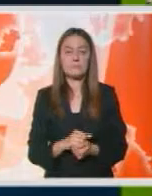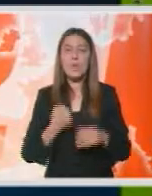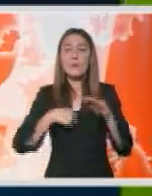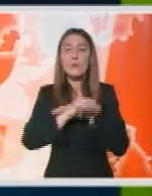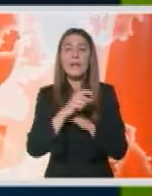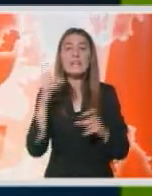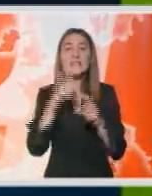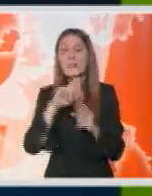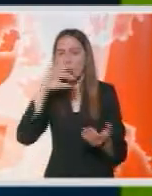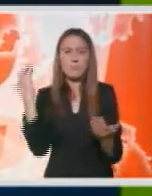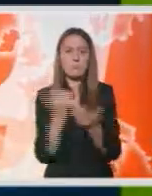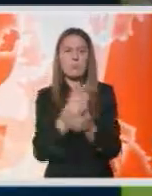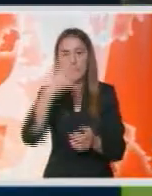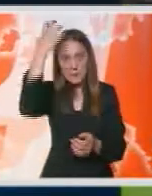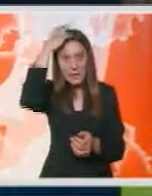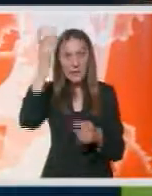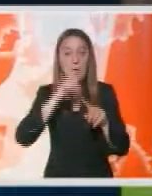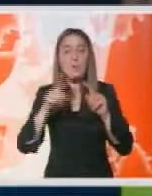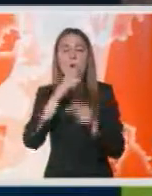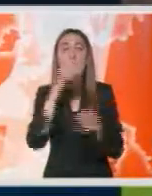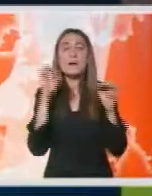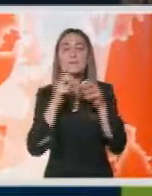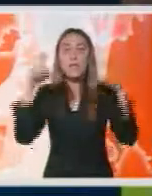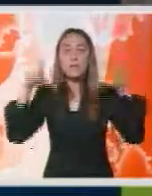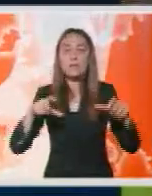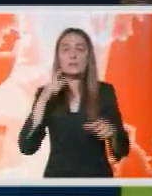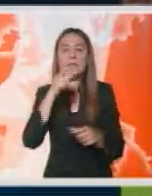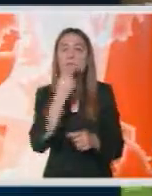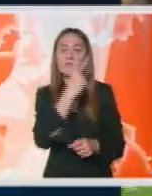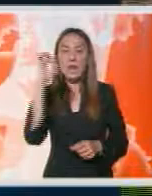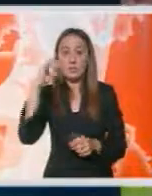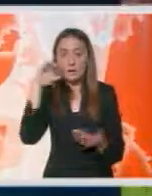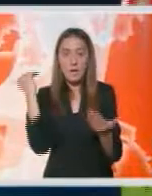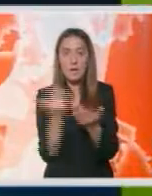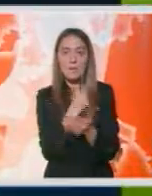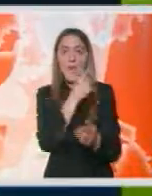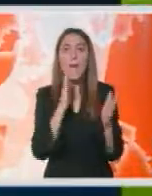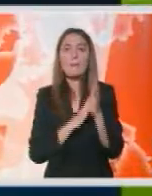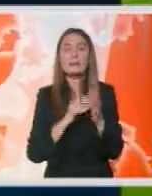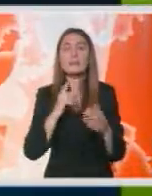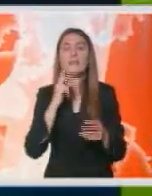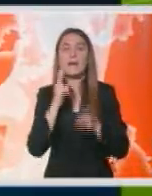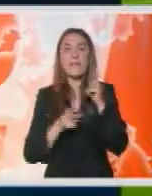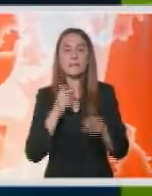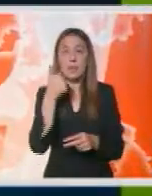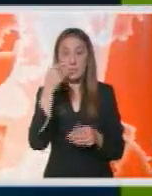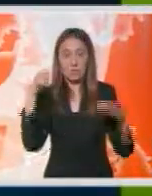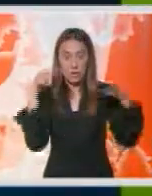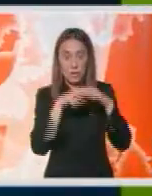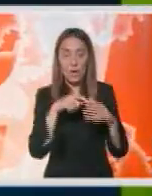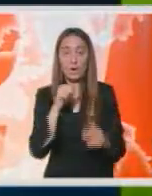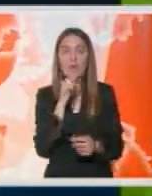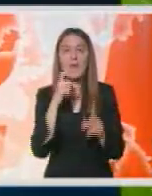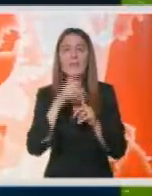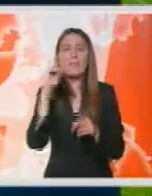Futbaleri Sevilla osvojili su Kup Kralja, pošto su u Barceloni na stadionu Camp Nou sa 2-0 savladali madridski Atletico. Prvi gol za Sevillu postigao